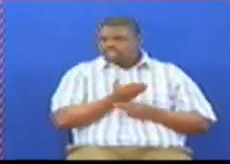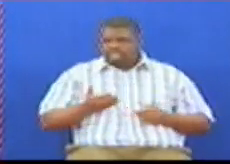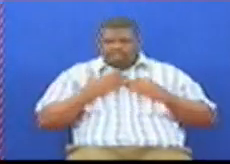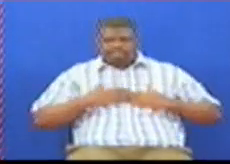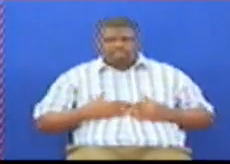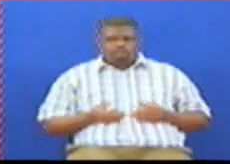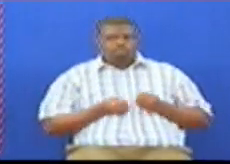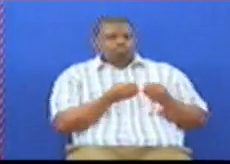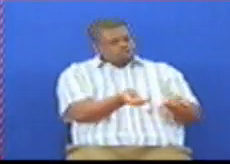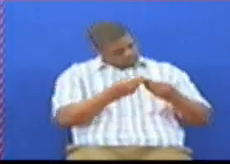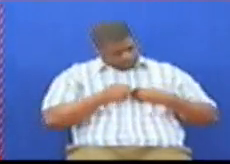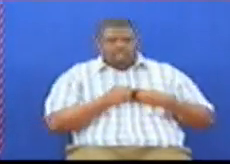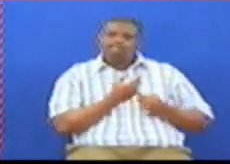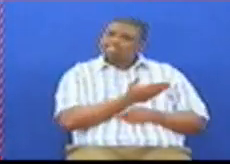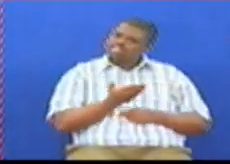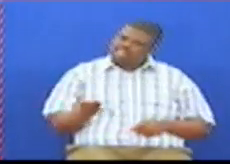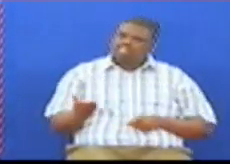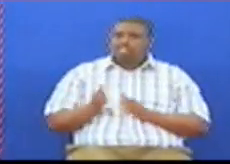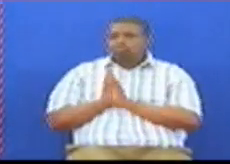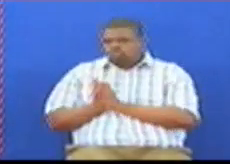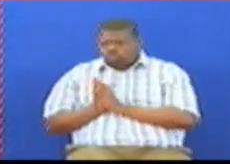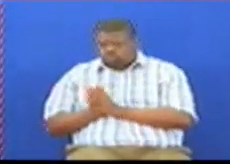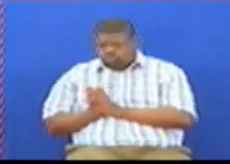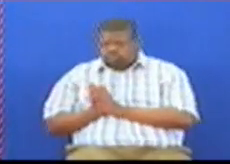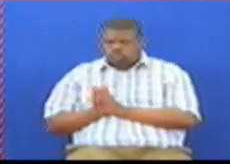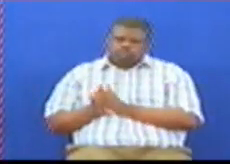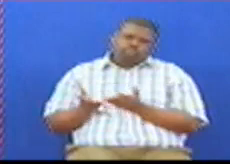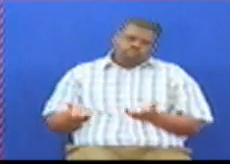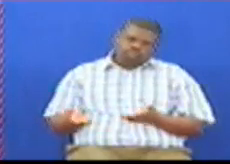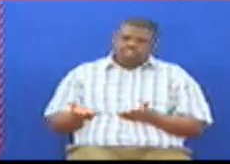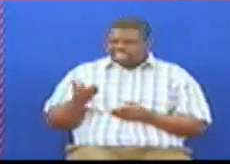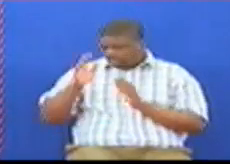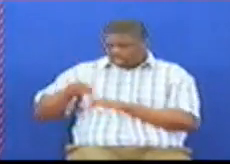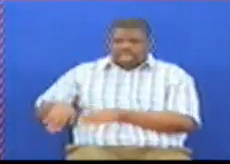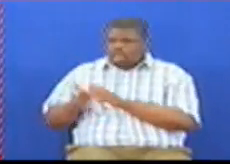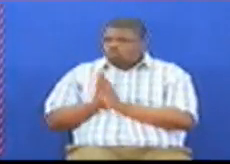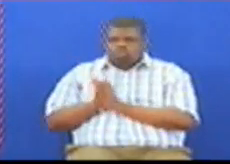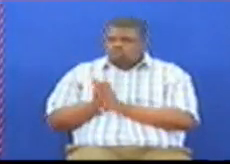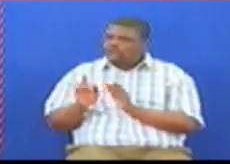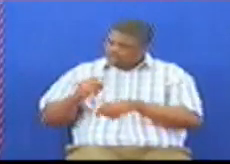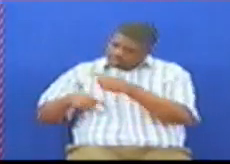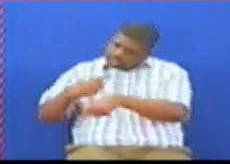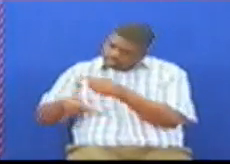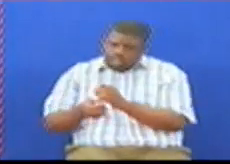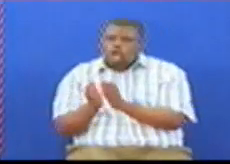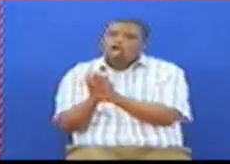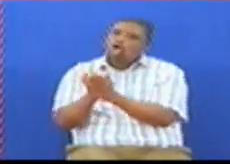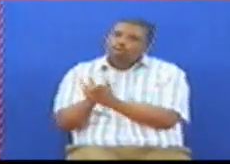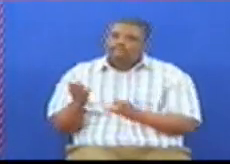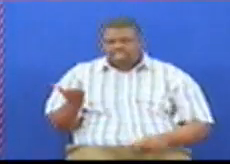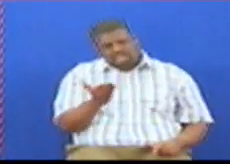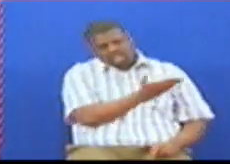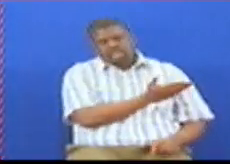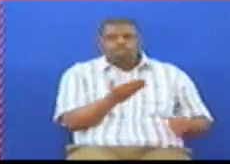kile kituo cha afya cha Simbo, tunakushukuru sana. Na sisi hatuachi kushukuru, ila tunaomba tena kingine, kwa maana tupate pale